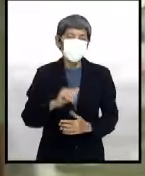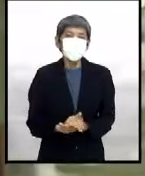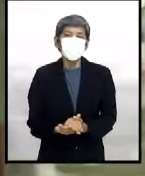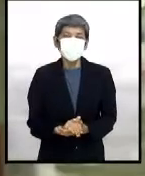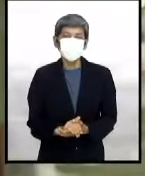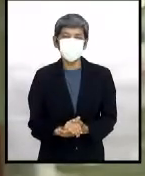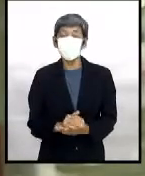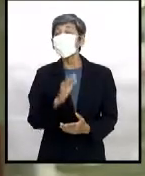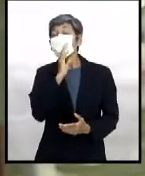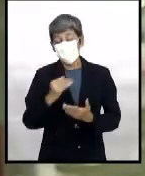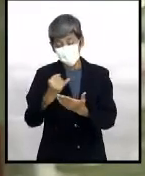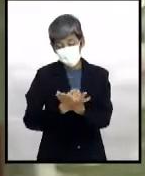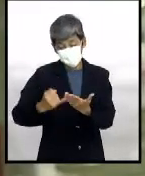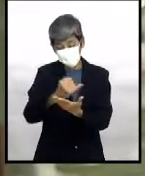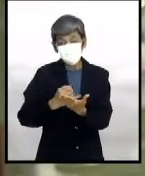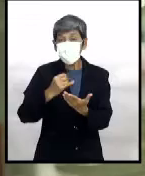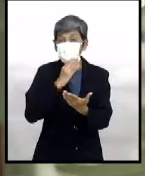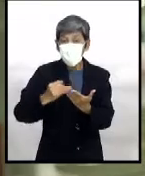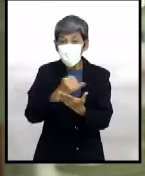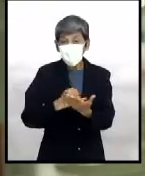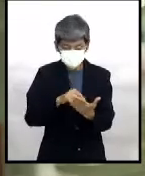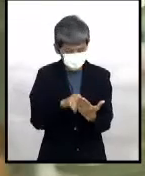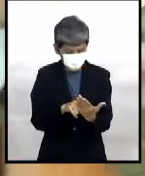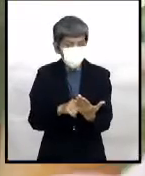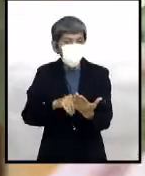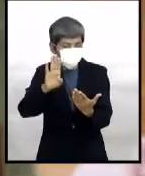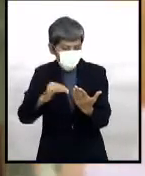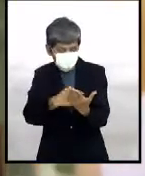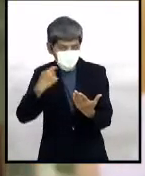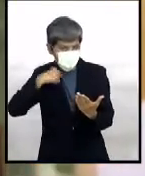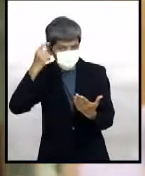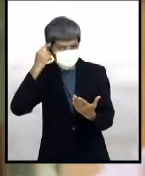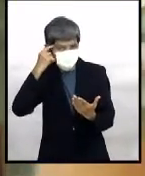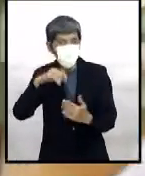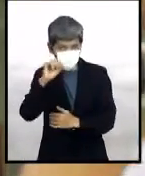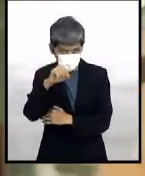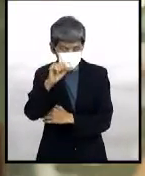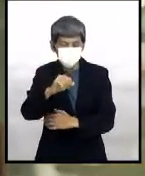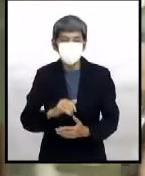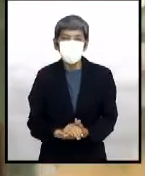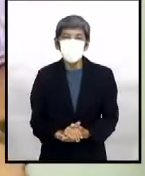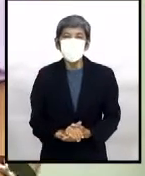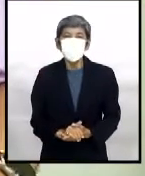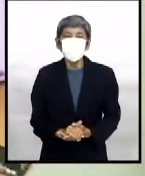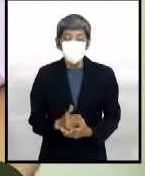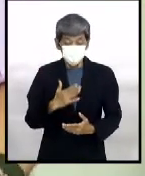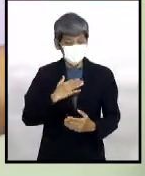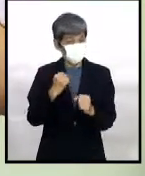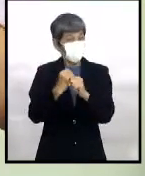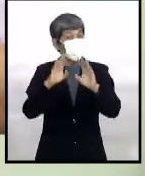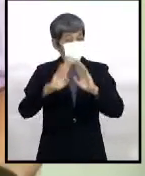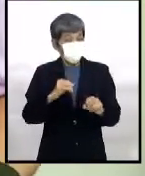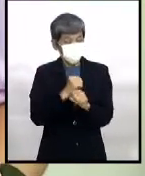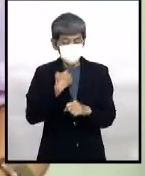เพราะว่าบอกว่าเวลาวาดภาพคุณนัทก็สามารถที่จะอ่านออกได้อ่านได้ด้วยว่าเขาสื่ออะไร ใช่ครับคือตอนนี้ที่ทำอีกอย่างนึง